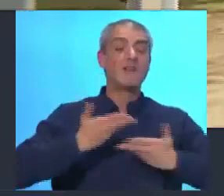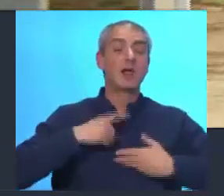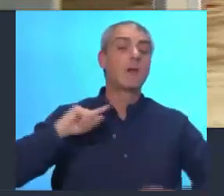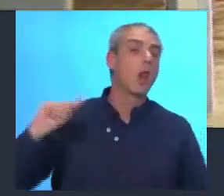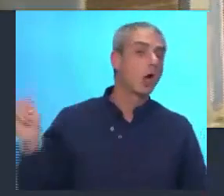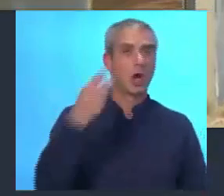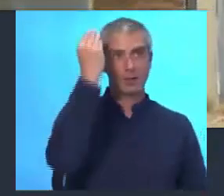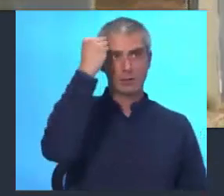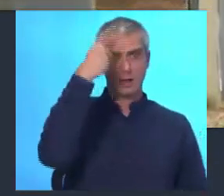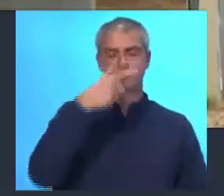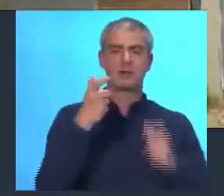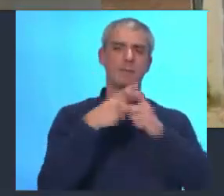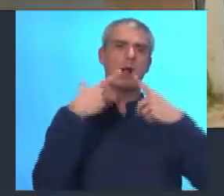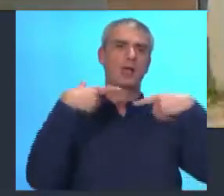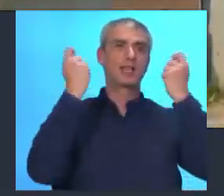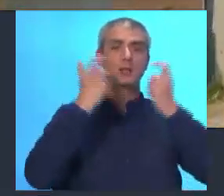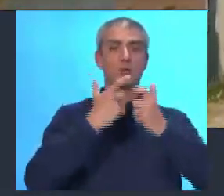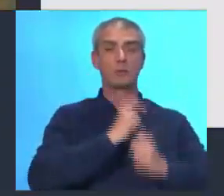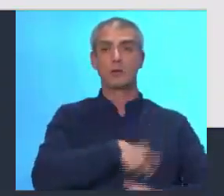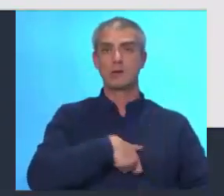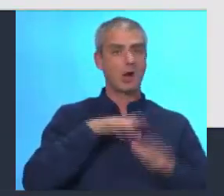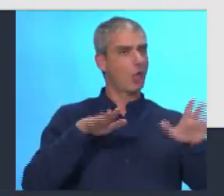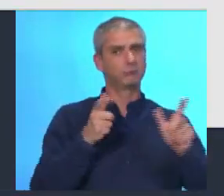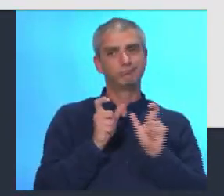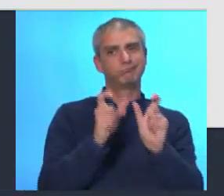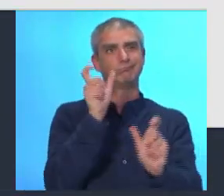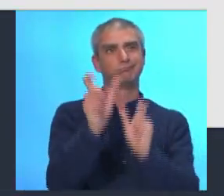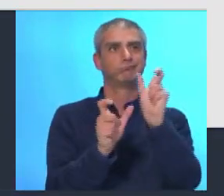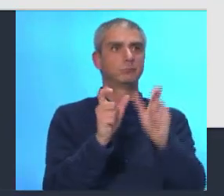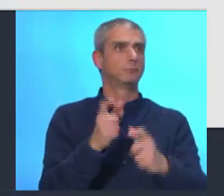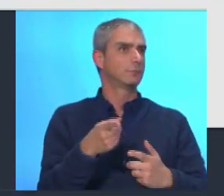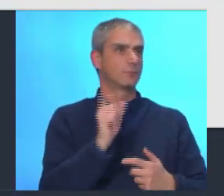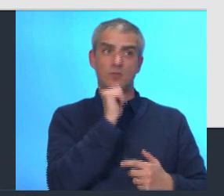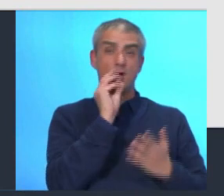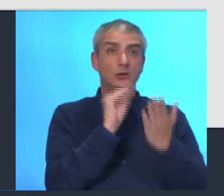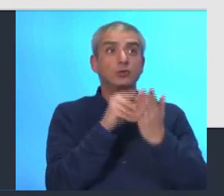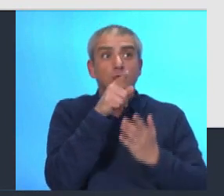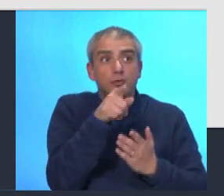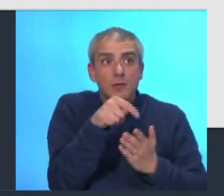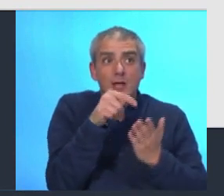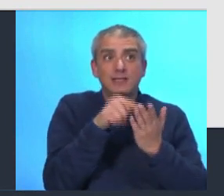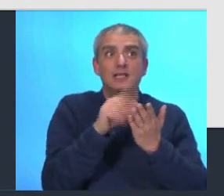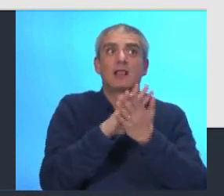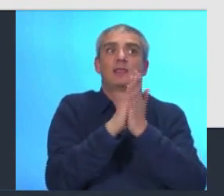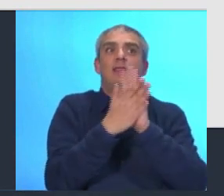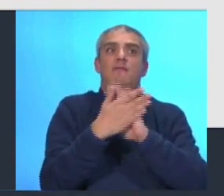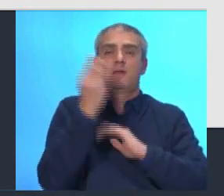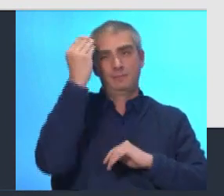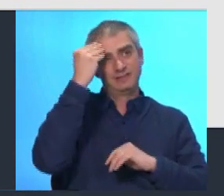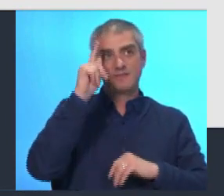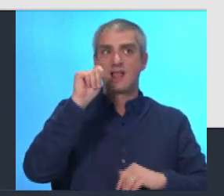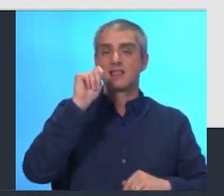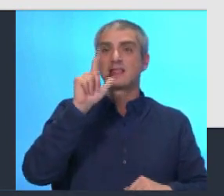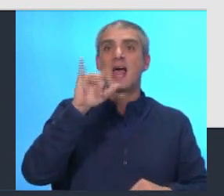תלמיד, במחלקת החינוך בעירייה עורמים קשיים. לא רצו לרשום אותך כי זה בית ספר נהפך לבית ספר